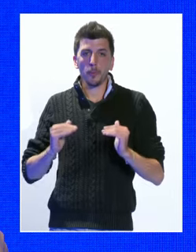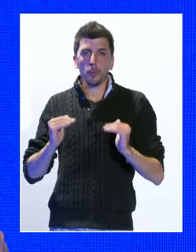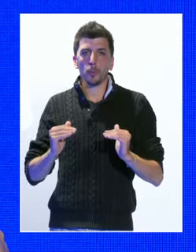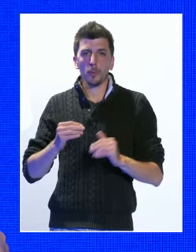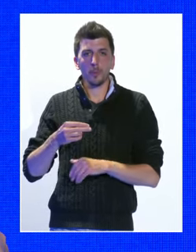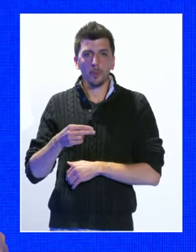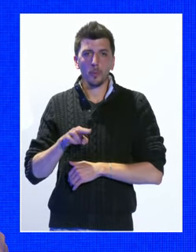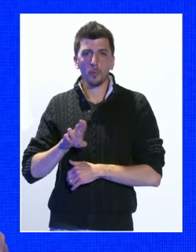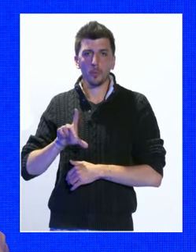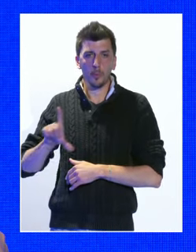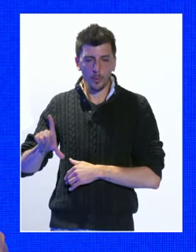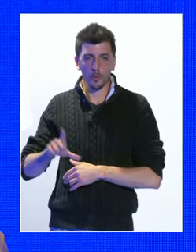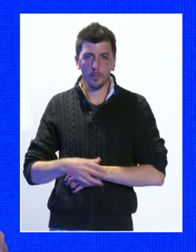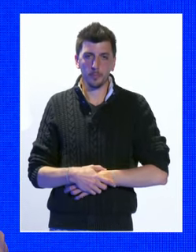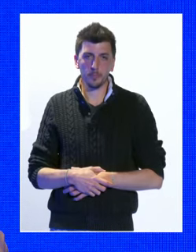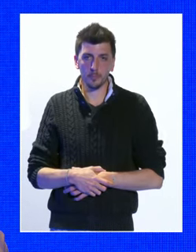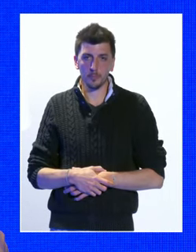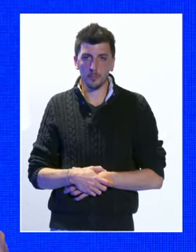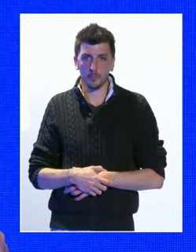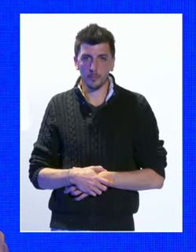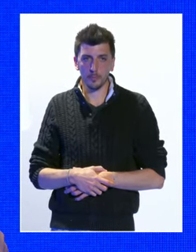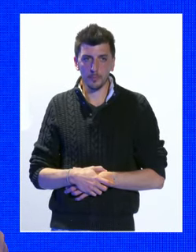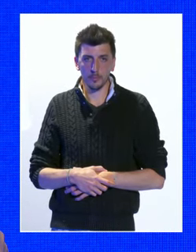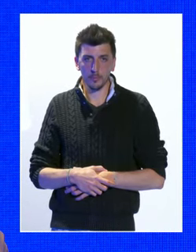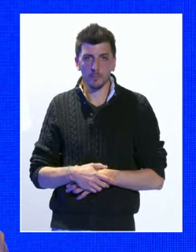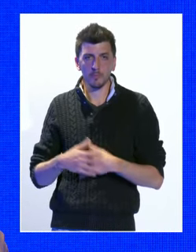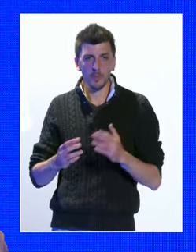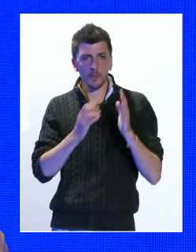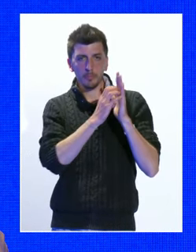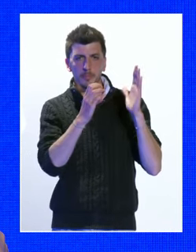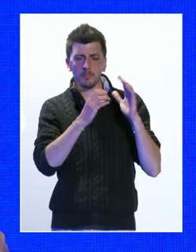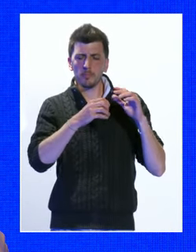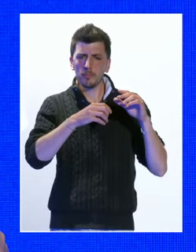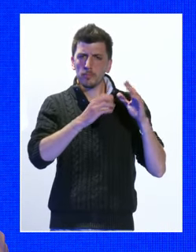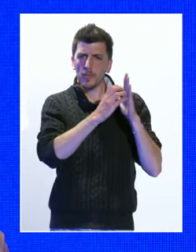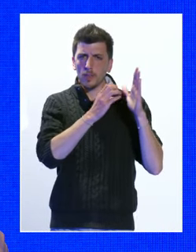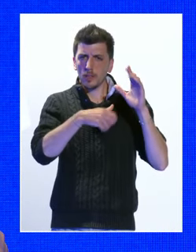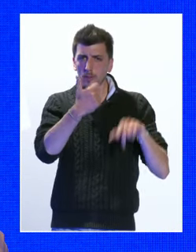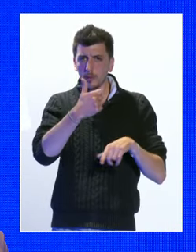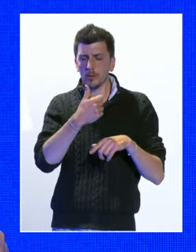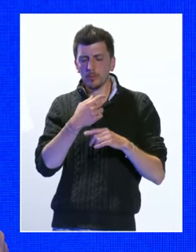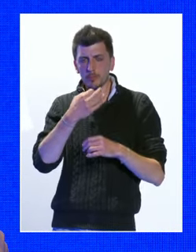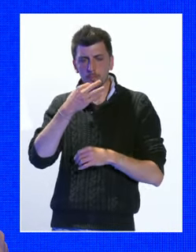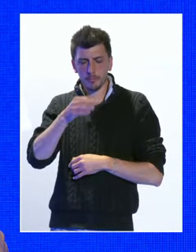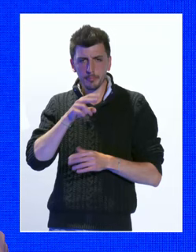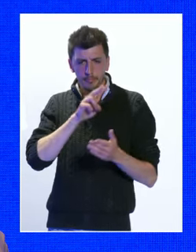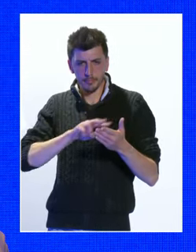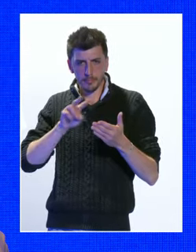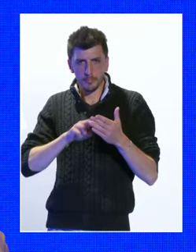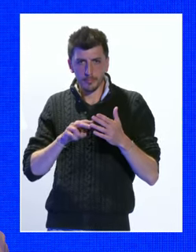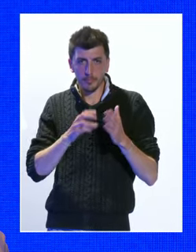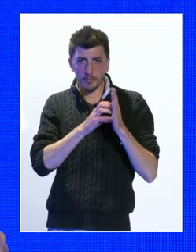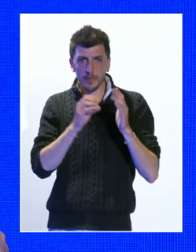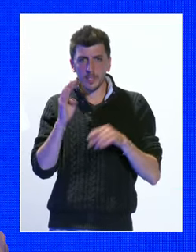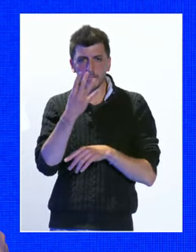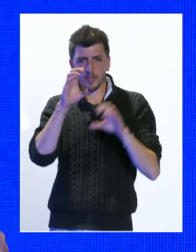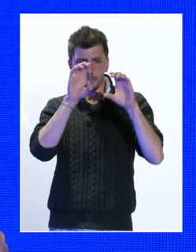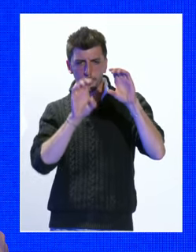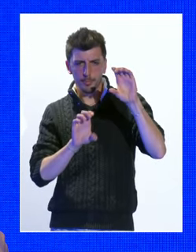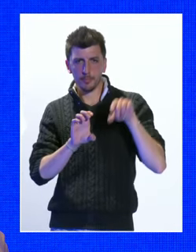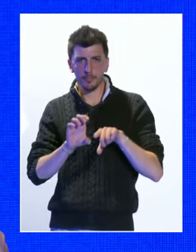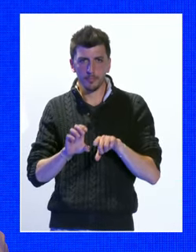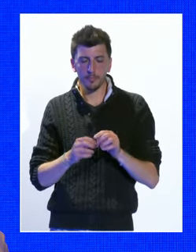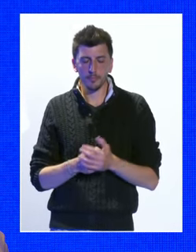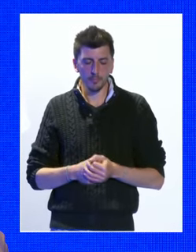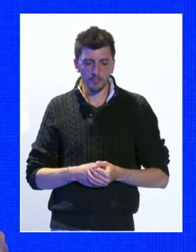lu l'article 11. Alors je voudrais vous lire le quatrième paragraphe de l'article 11. Un référendum portant